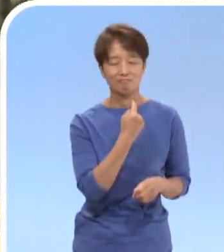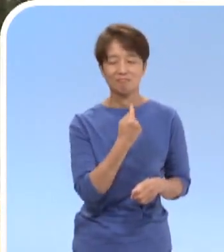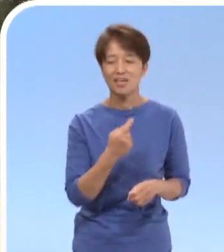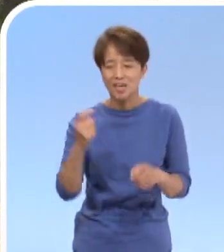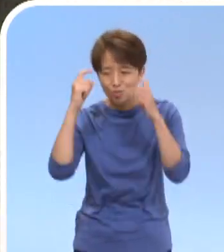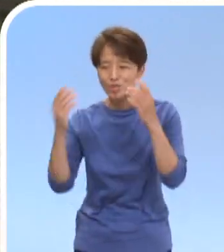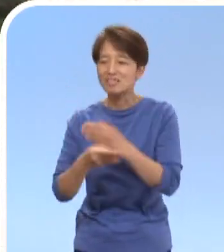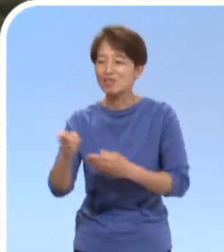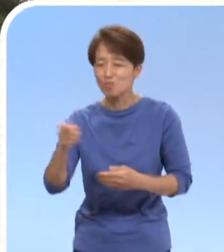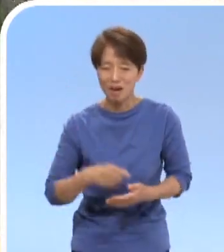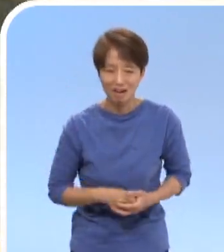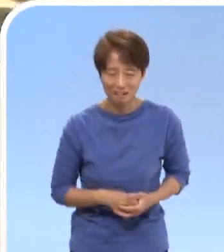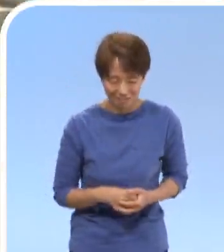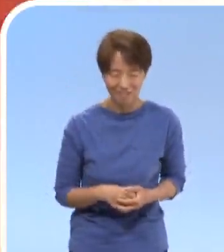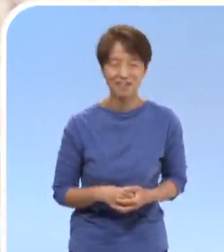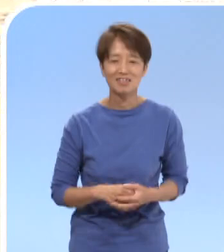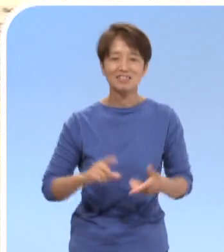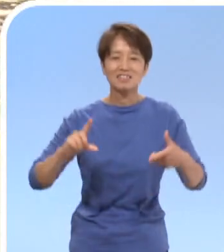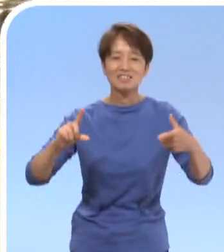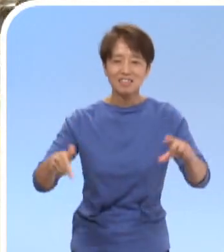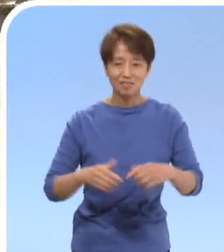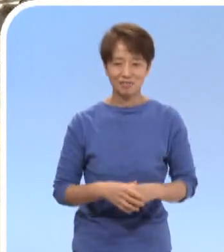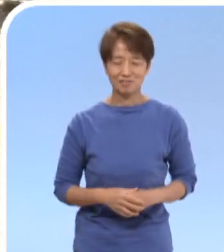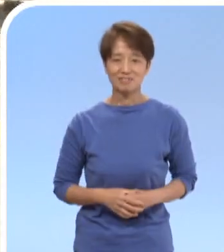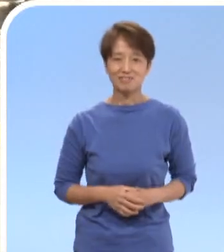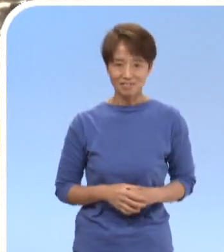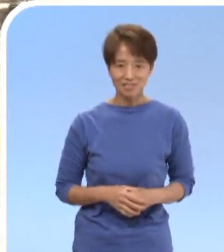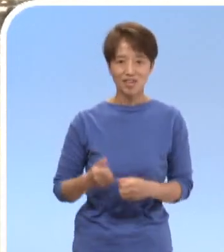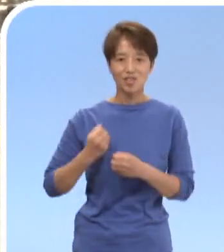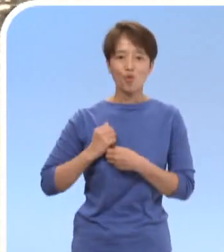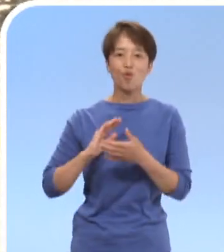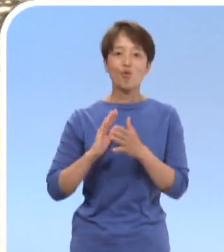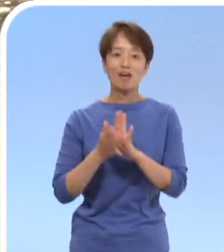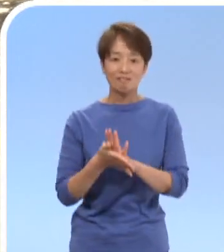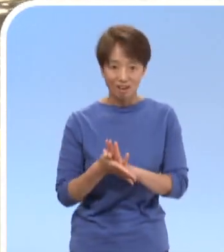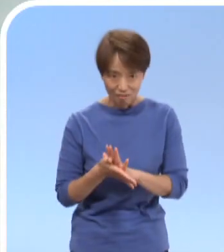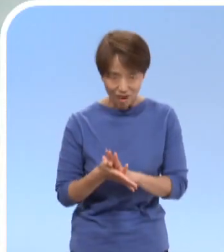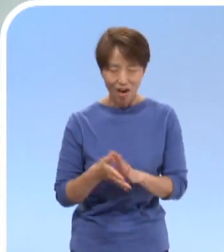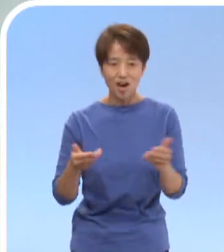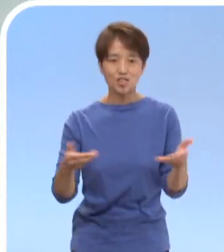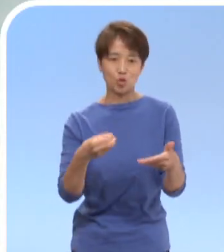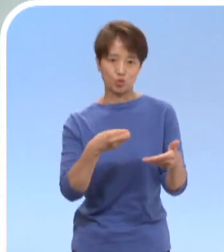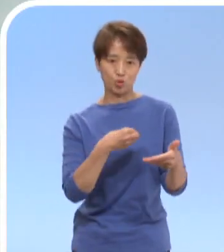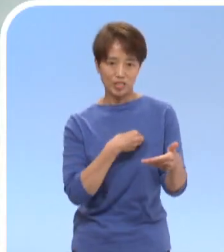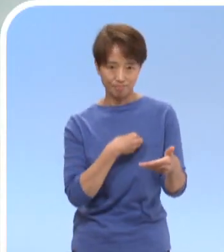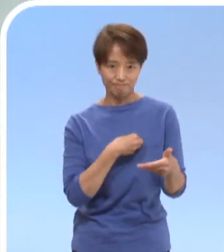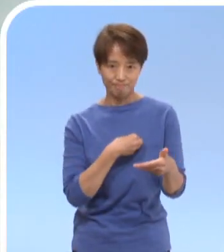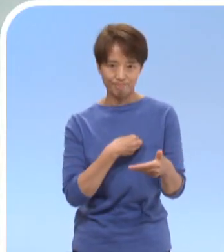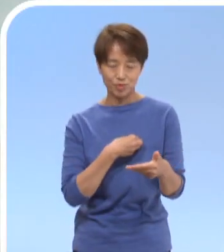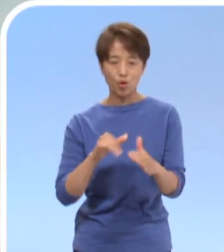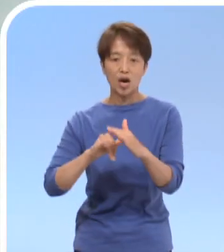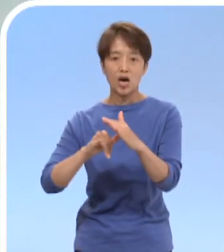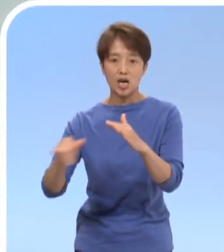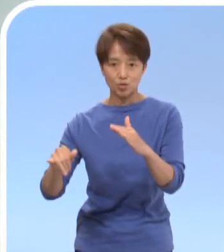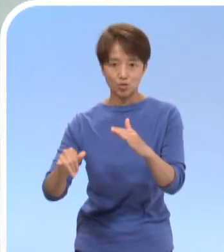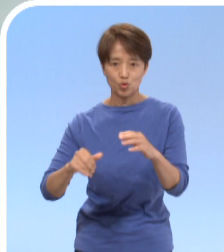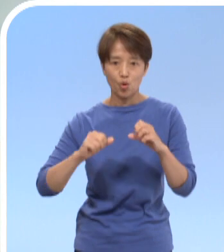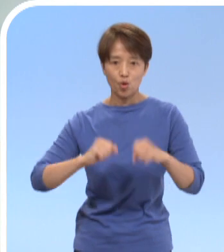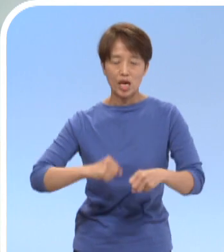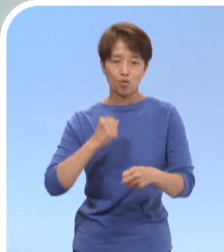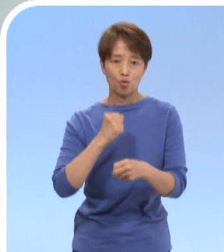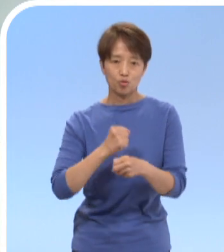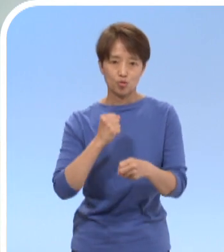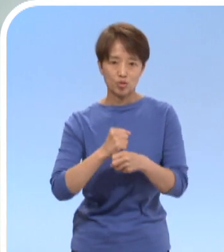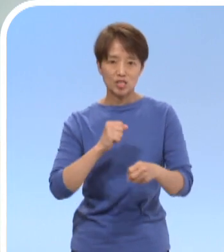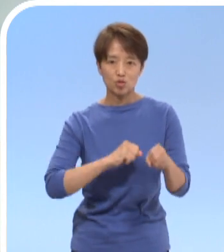寝てる。 いや牛なるわ、全然気をつけてないやんか。いや兵庫県ではね、従業員や職員その家族の健康づく